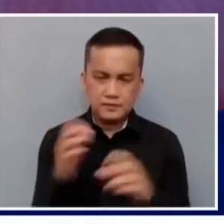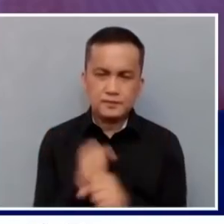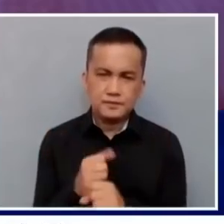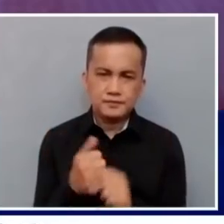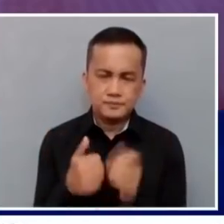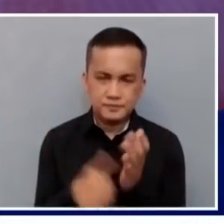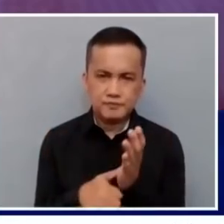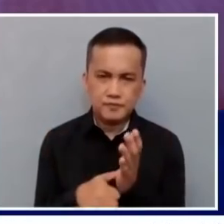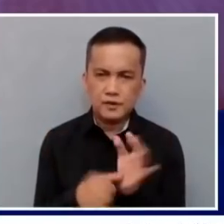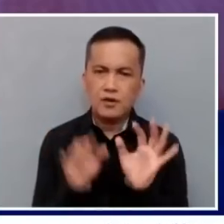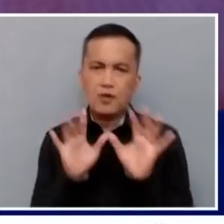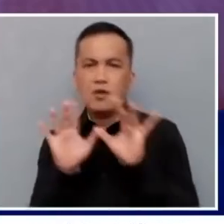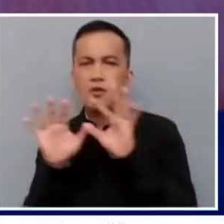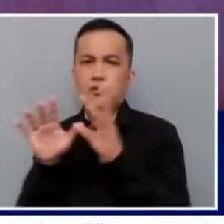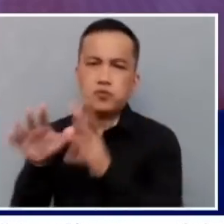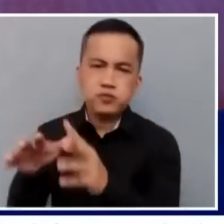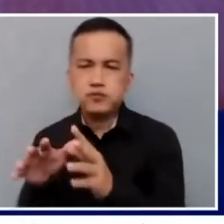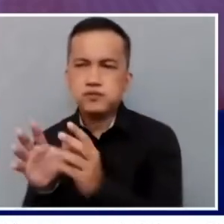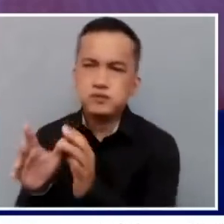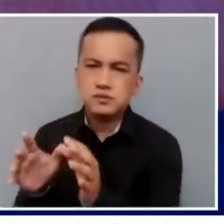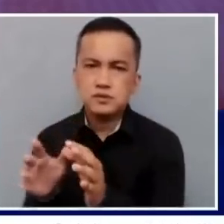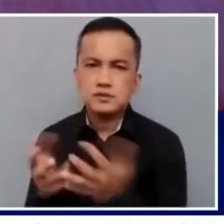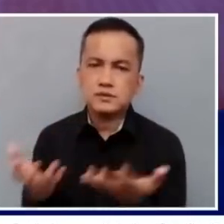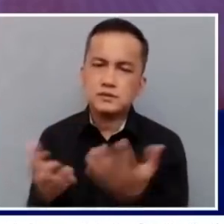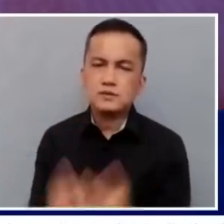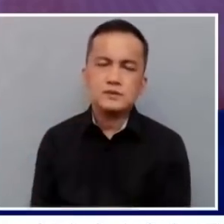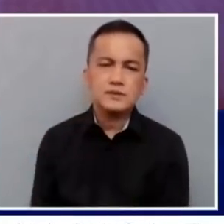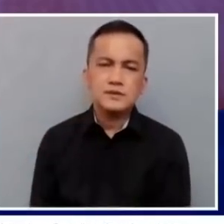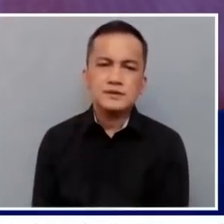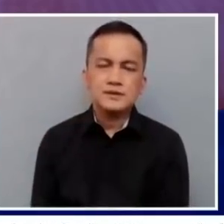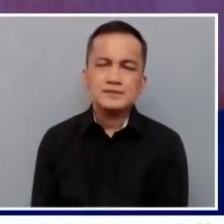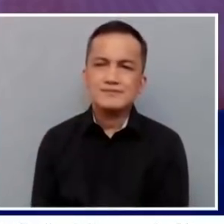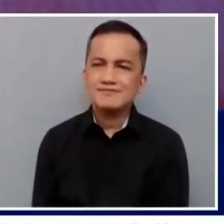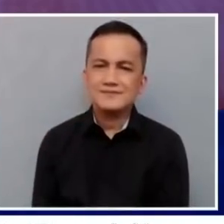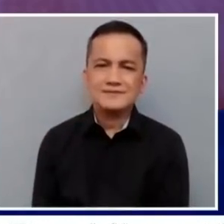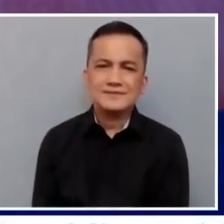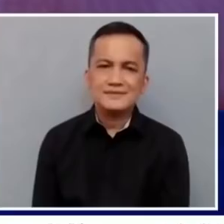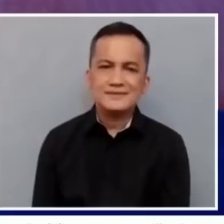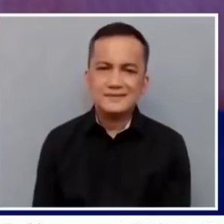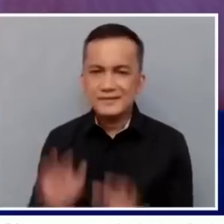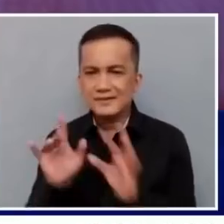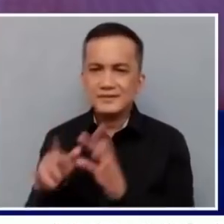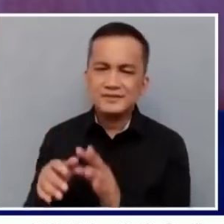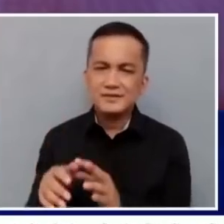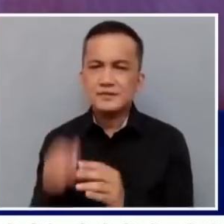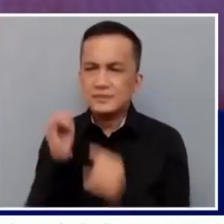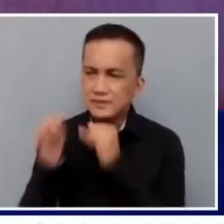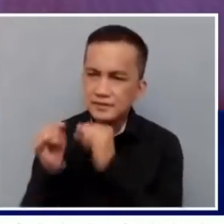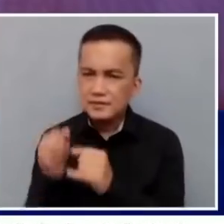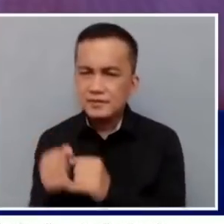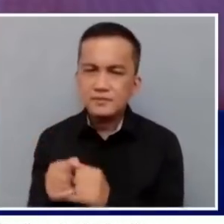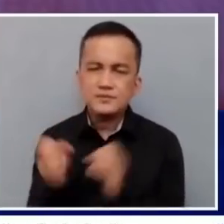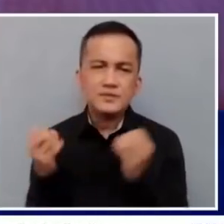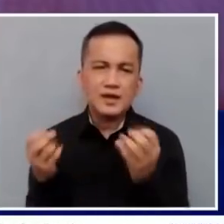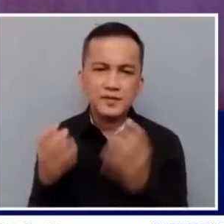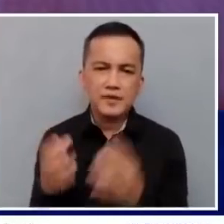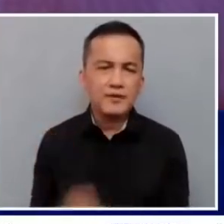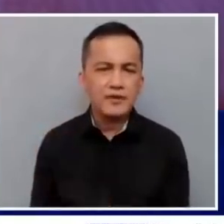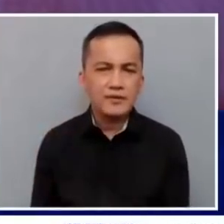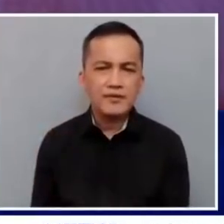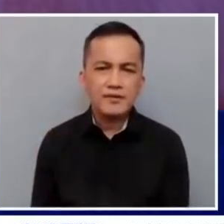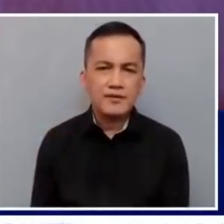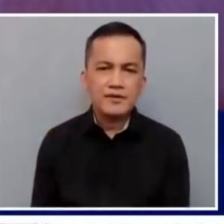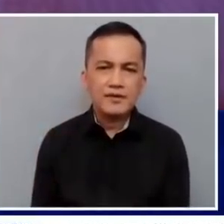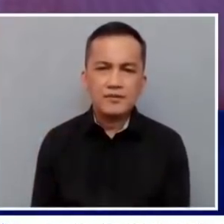at pinagkakaguluhan siya ng media. Inaasahan natin na magbibigay siya ng statement o interview sa mga miyembro ng media na dumudumog